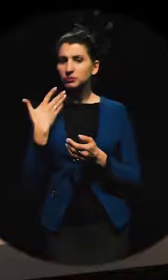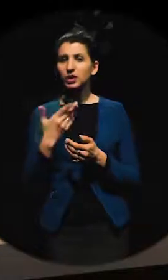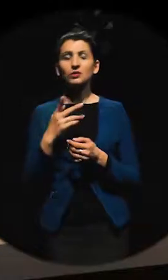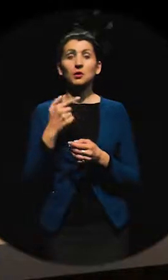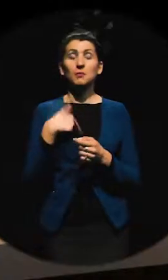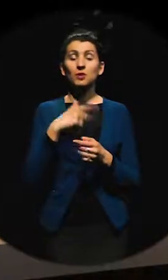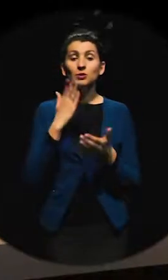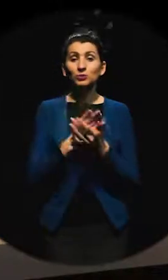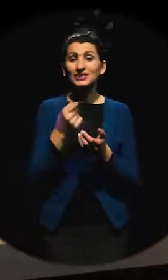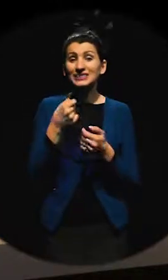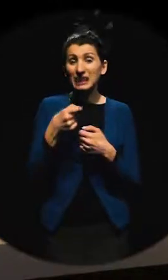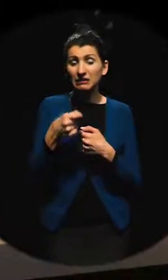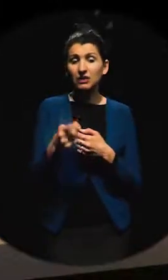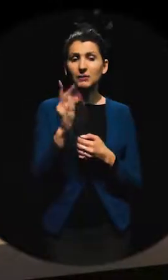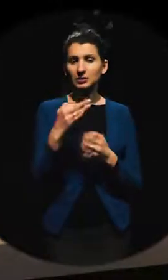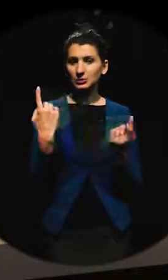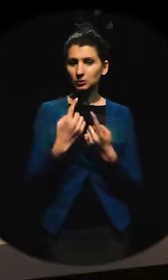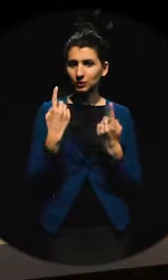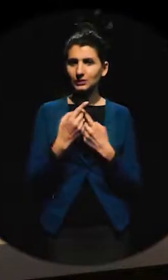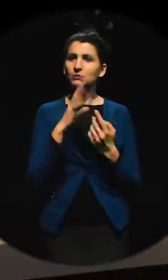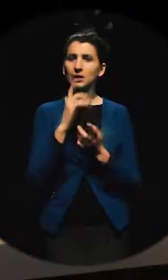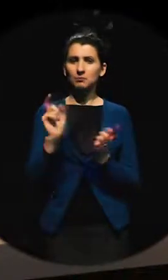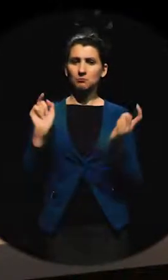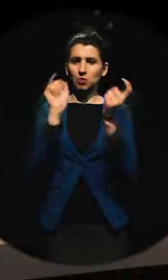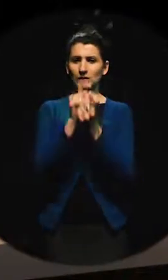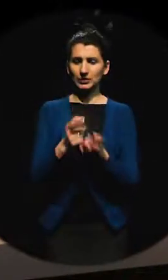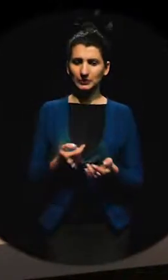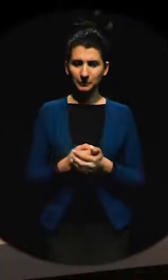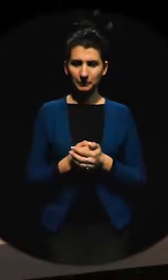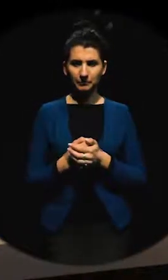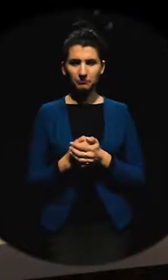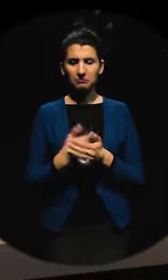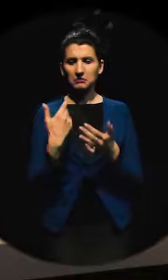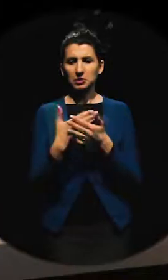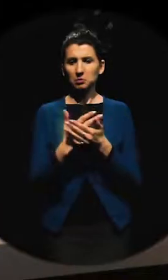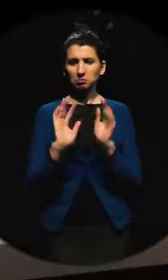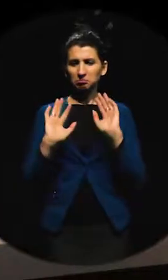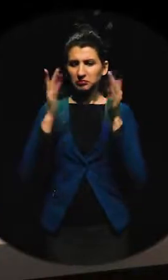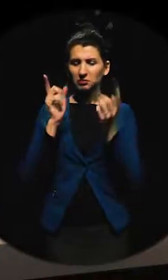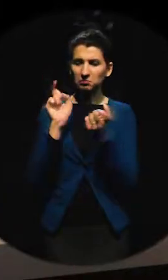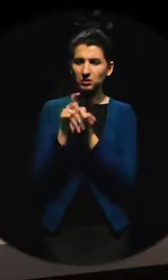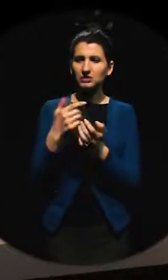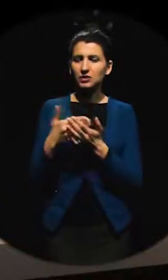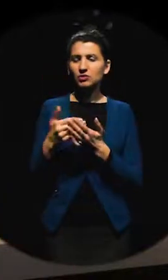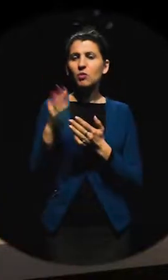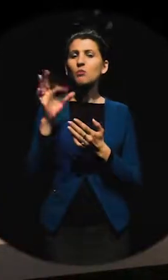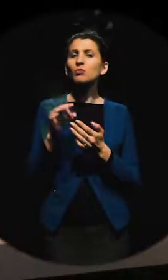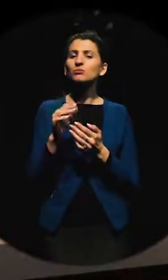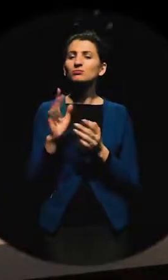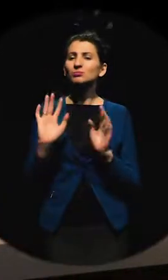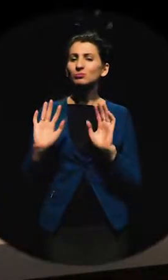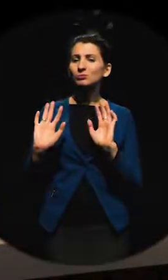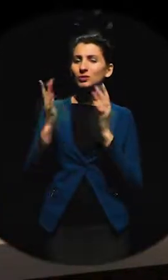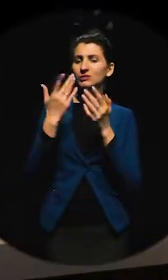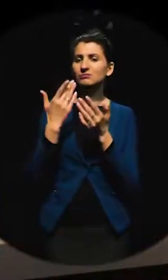blisko sytuacji protestu właśnie. Protestu jako takiej formuły, protestu